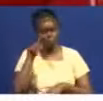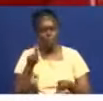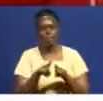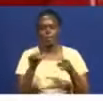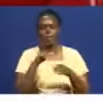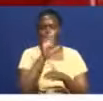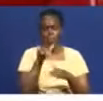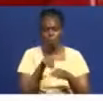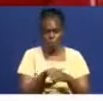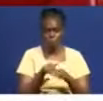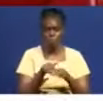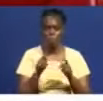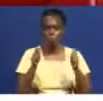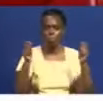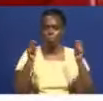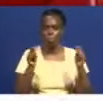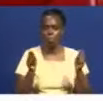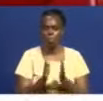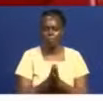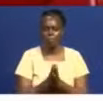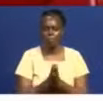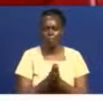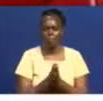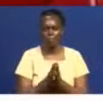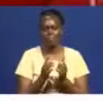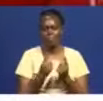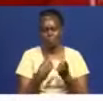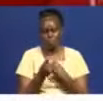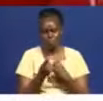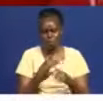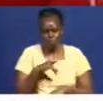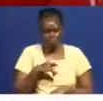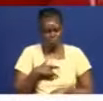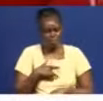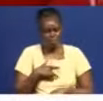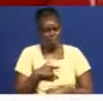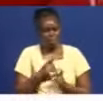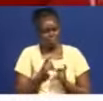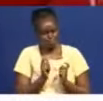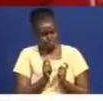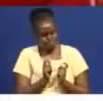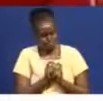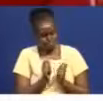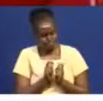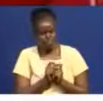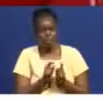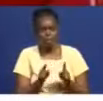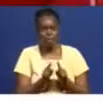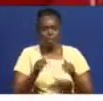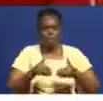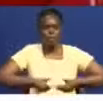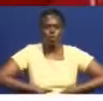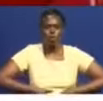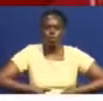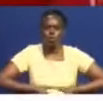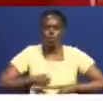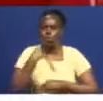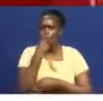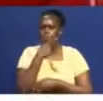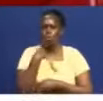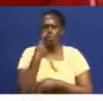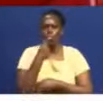Bispika. Na nazungumza kwa uchungu kwa sababu hata wale vijana wetu